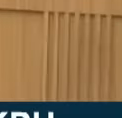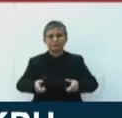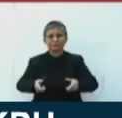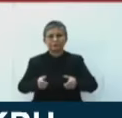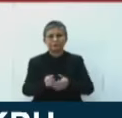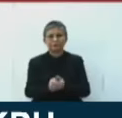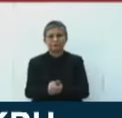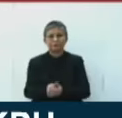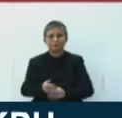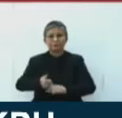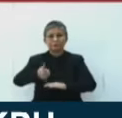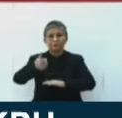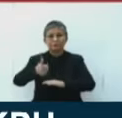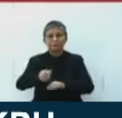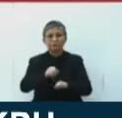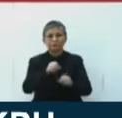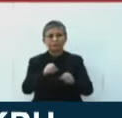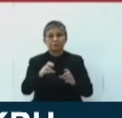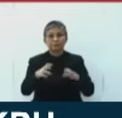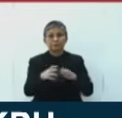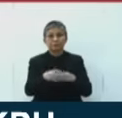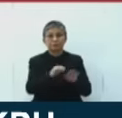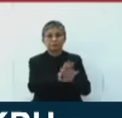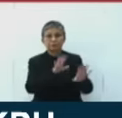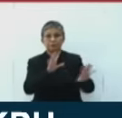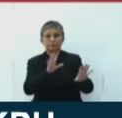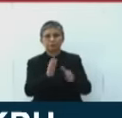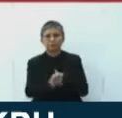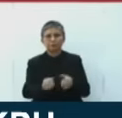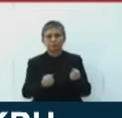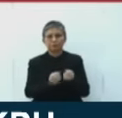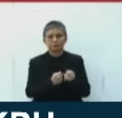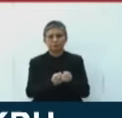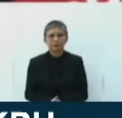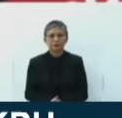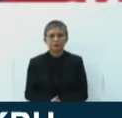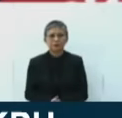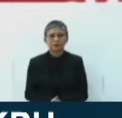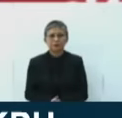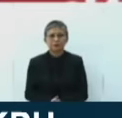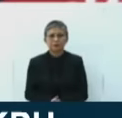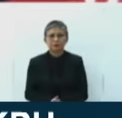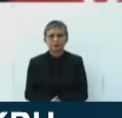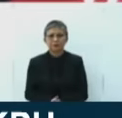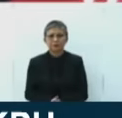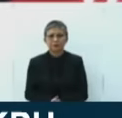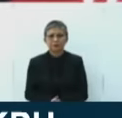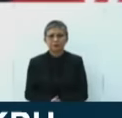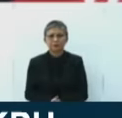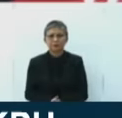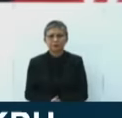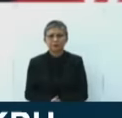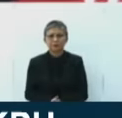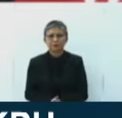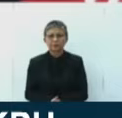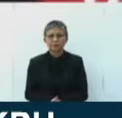dilaksanakan tahap selanjutnya untuk menggantikan ee posisi Hasyim Asyari sebagai anggota KPU supaya lengkap lagi jumlahnya dan